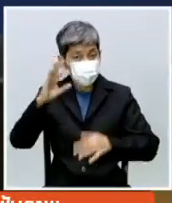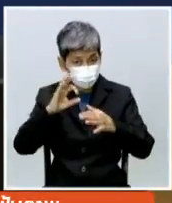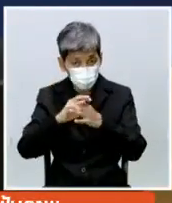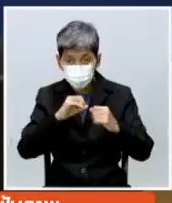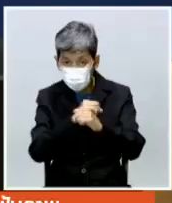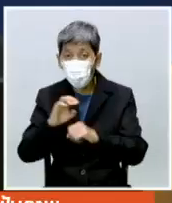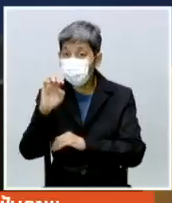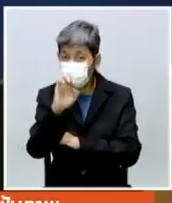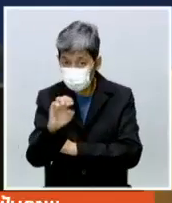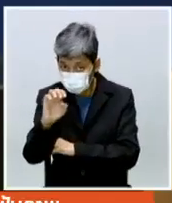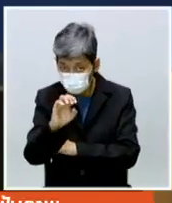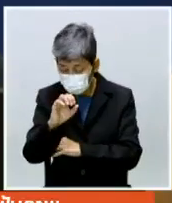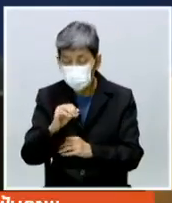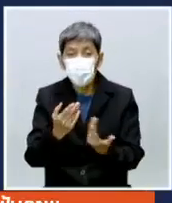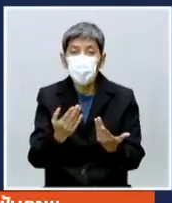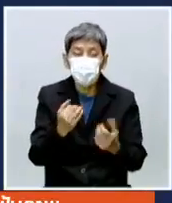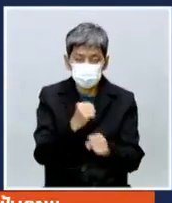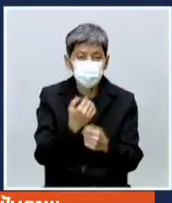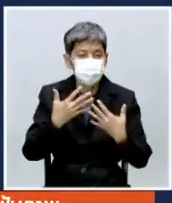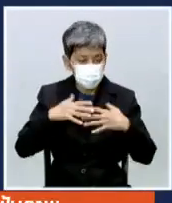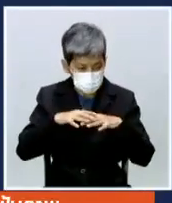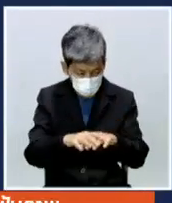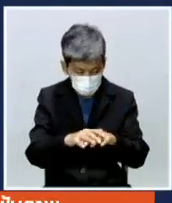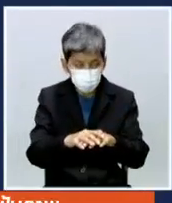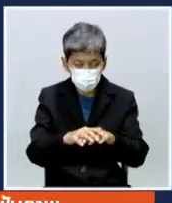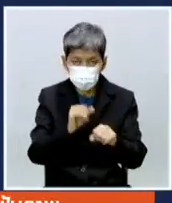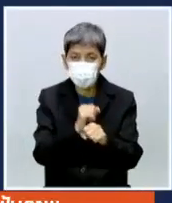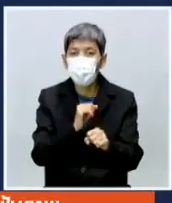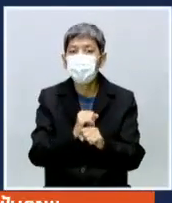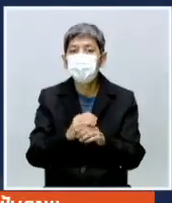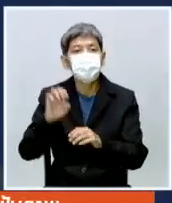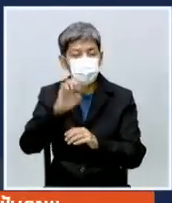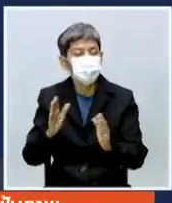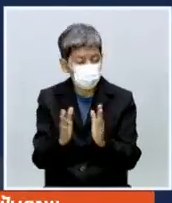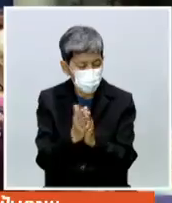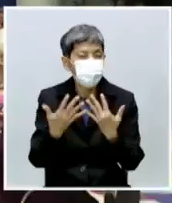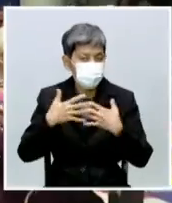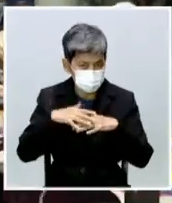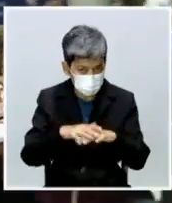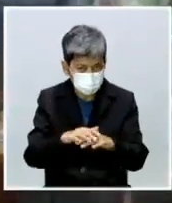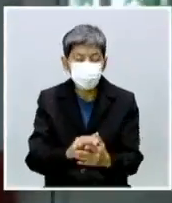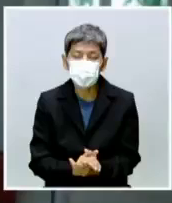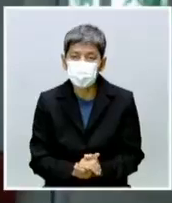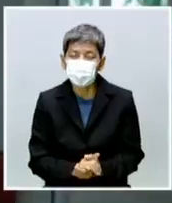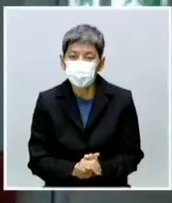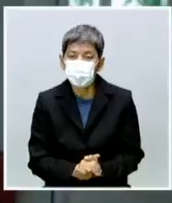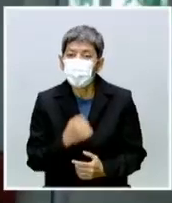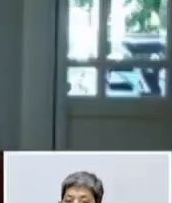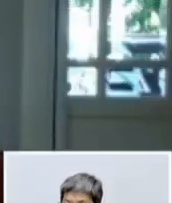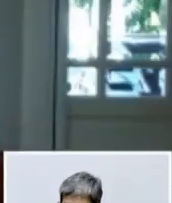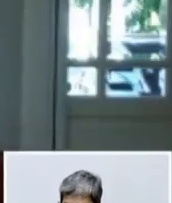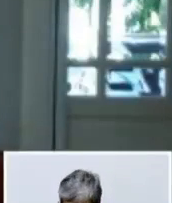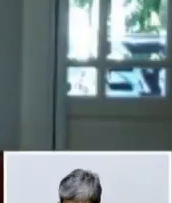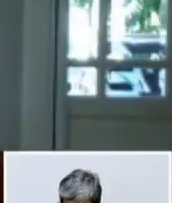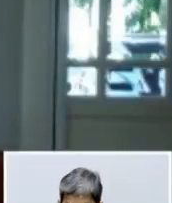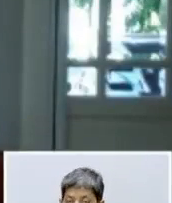ความมั่นคงของยุโรปจะเกิดขึ้นโดยการประสานงานและมีส่วนร่วมของสหภาพยุโรปค่ะค่ะคุณนิวคุณจุ๊คุณผู้ชมค่ะและนี่ก็คือความ